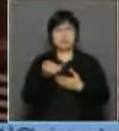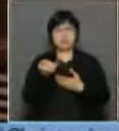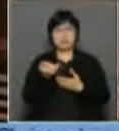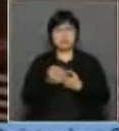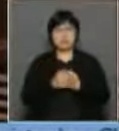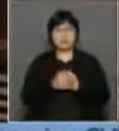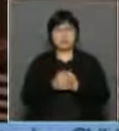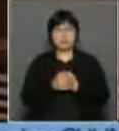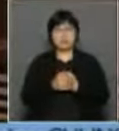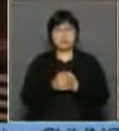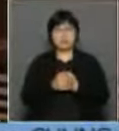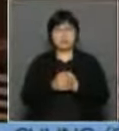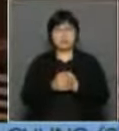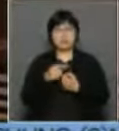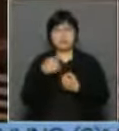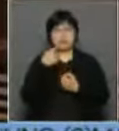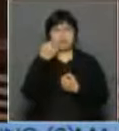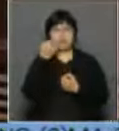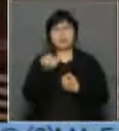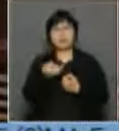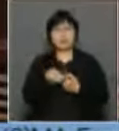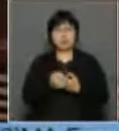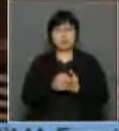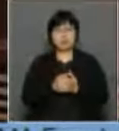而且是粗言餵語